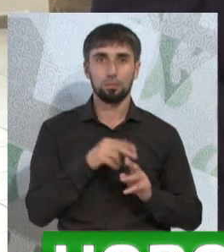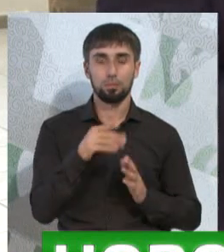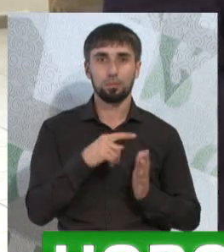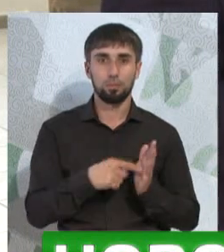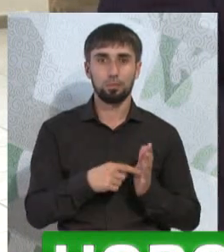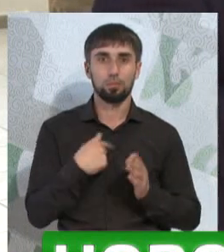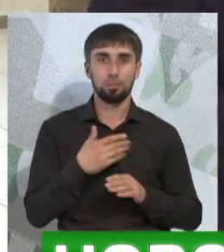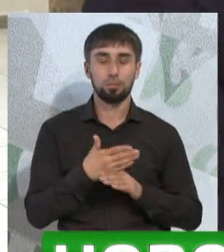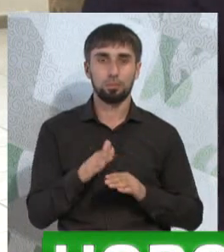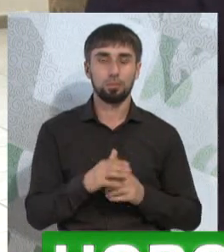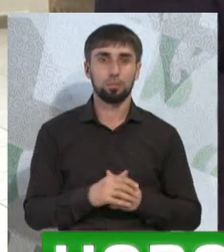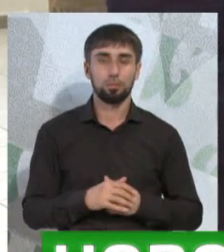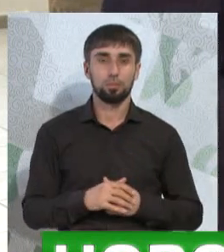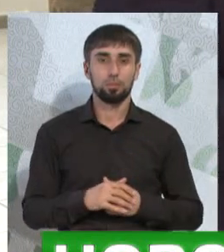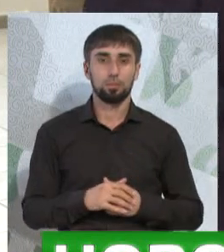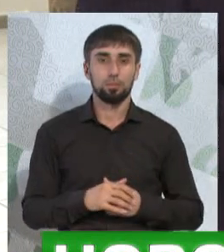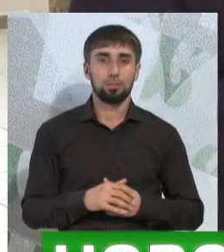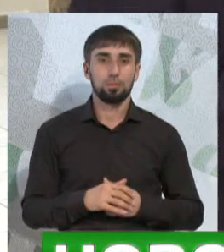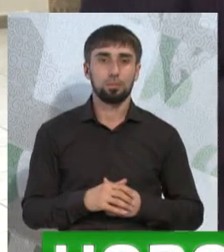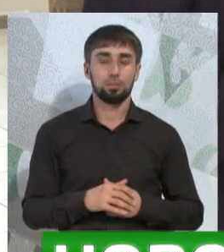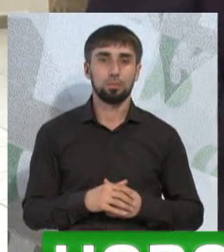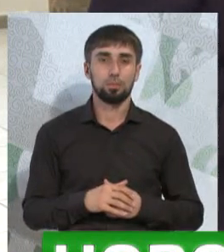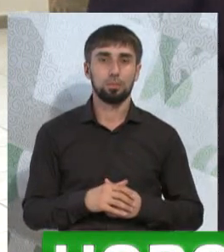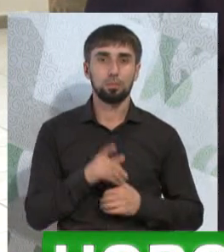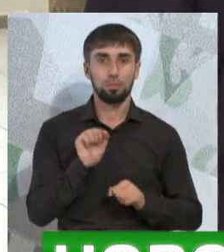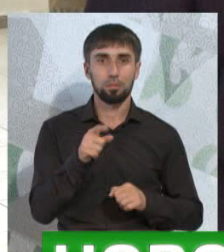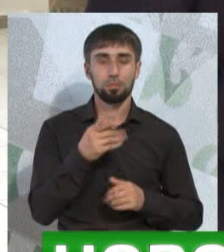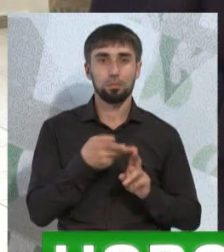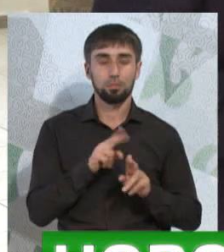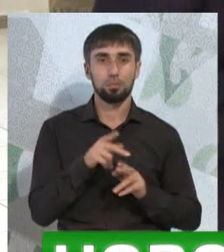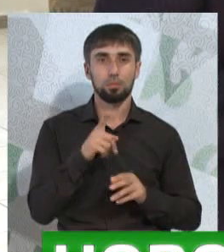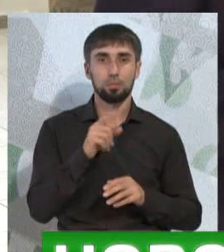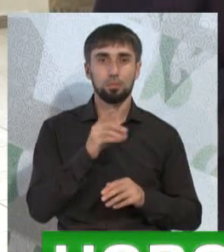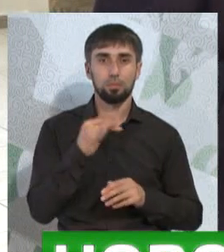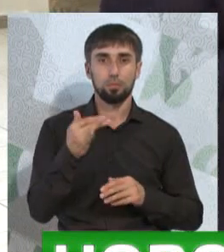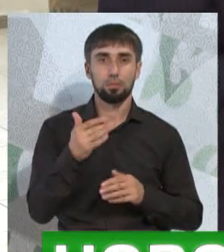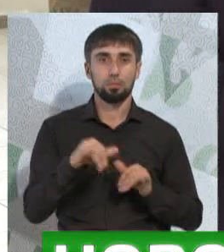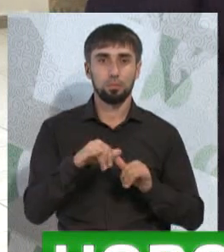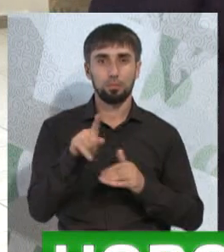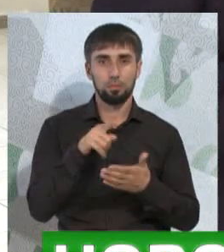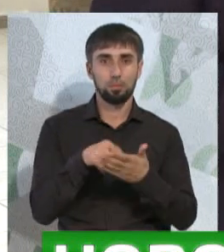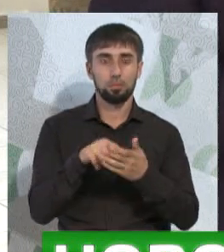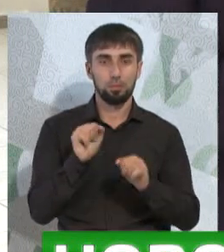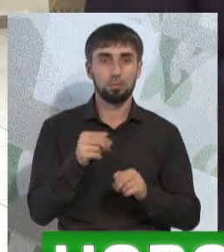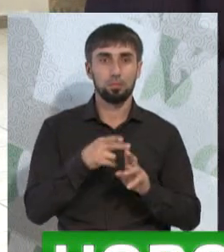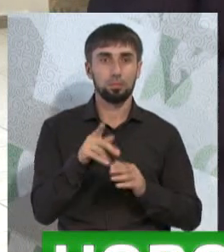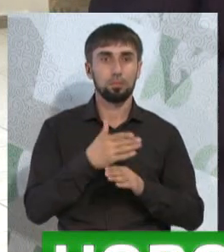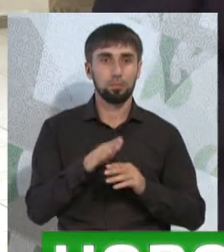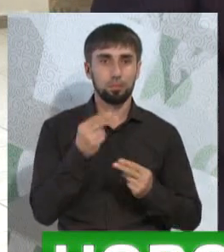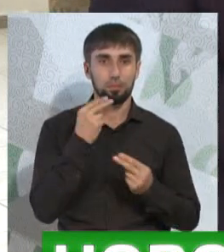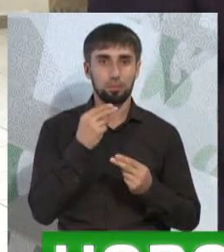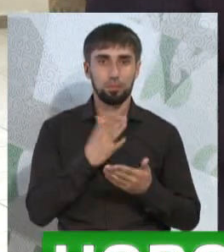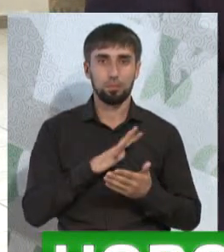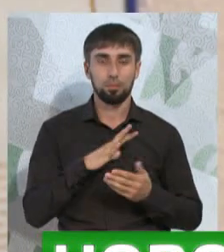мы отдельно, вы можете поинтересоваться даже у нашего заведующего столовой. У него отдельное свое питание, которое учитывает